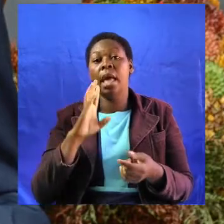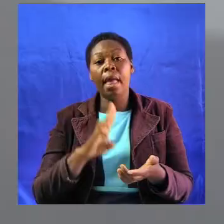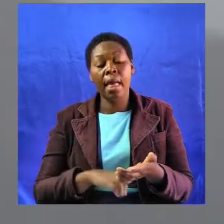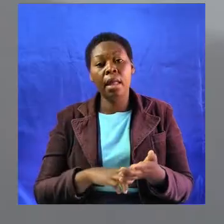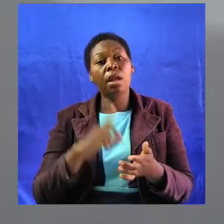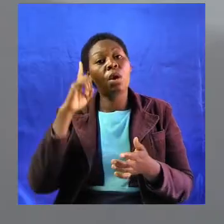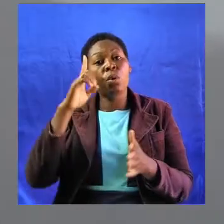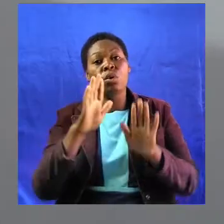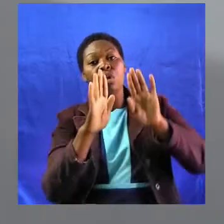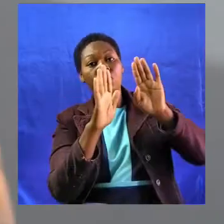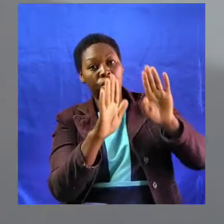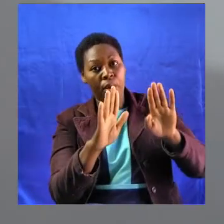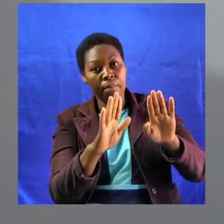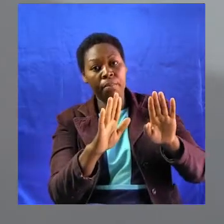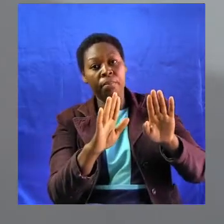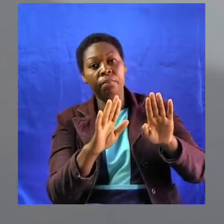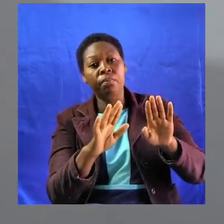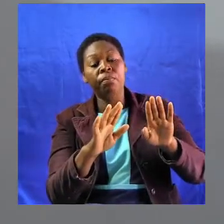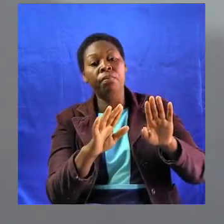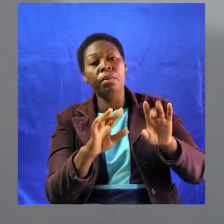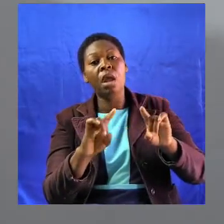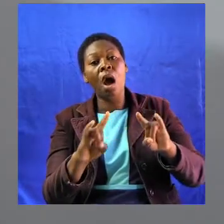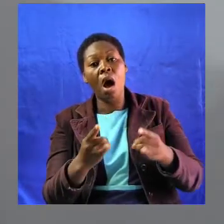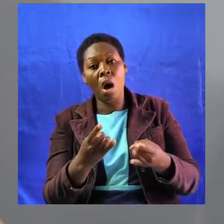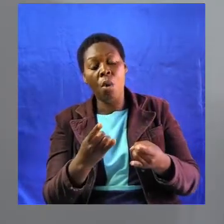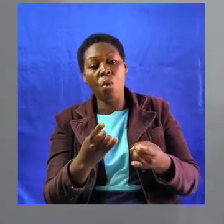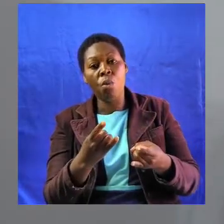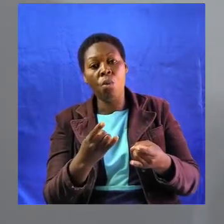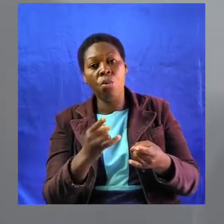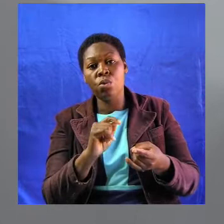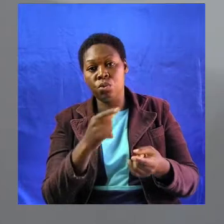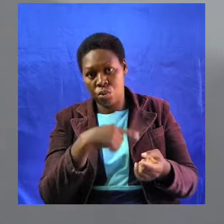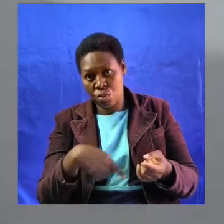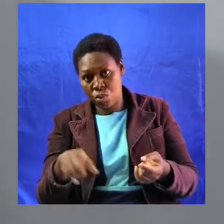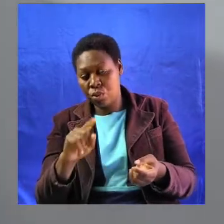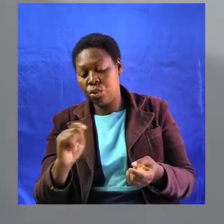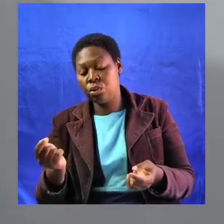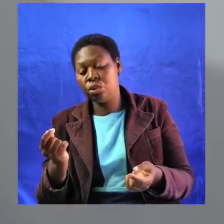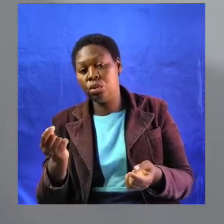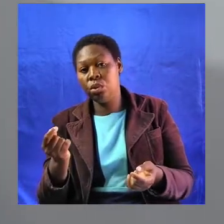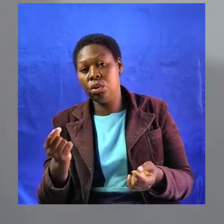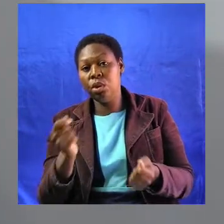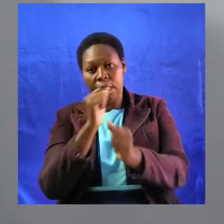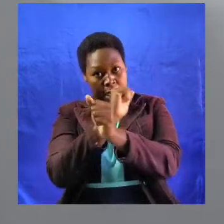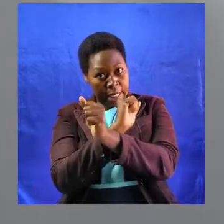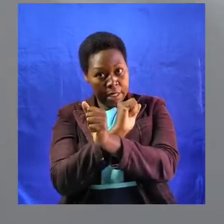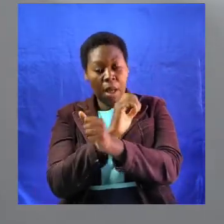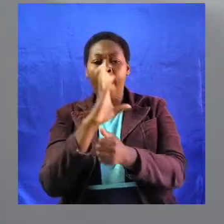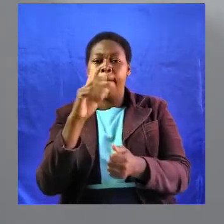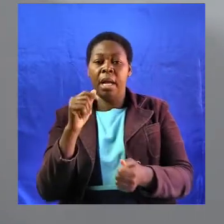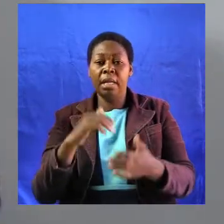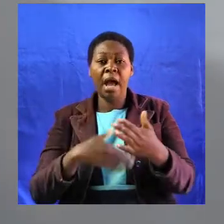kuutapwa akushanda naJoakimu. Joakimu ndobva apisa Bhaibheri raaiverengerwa. Ndobva